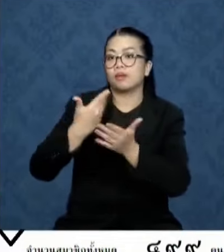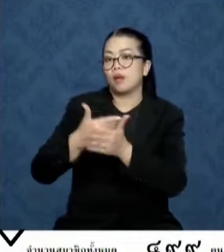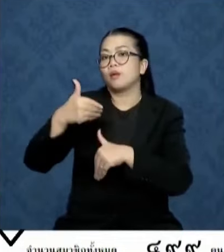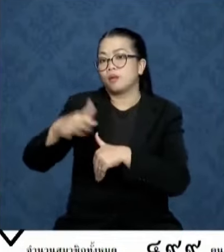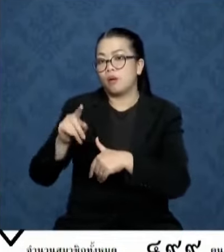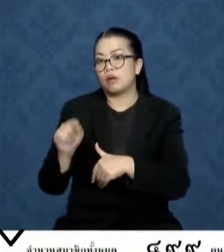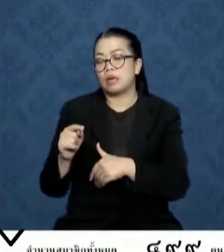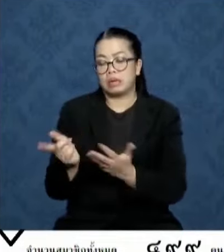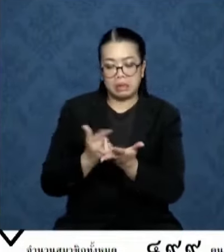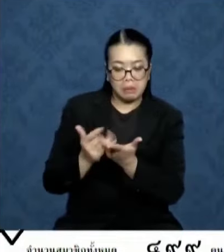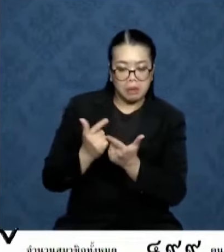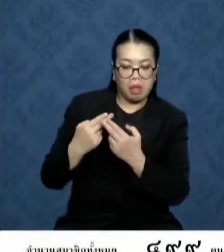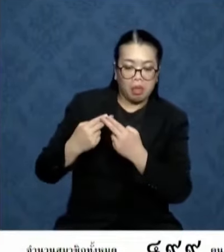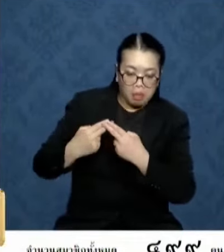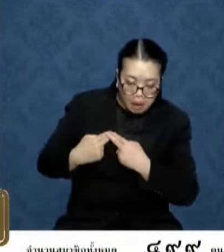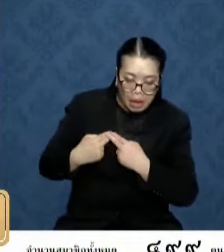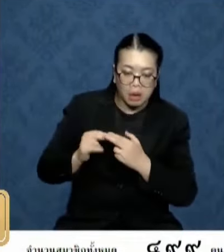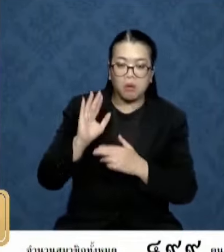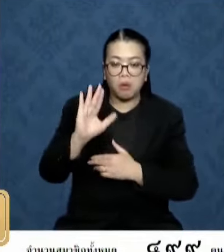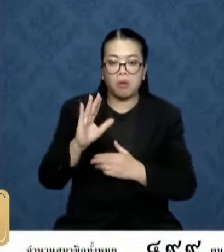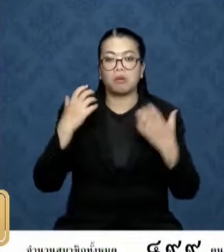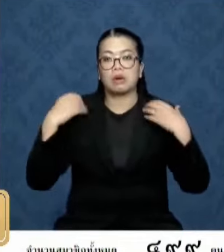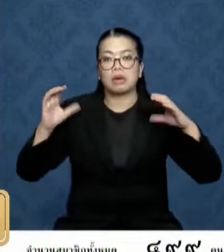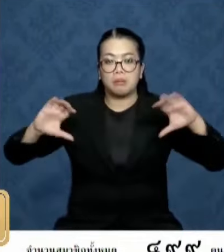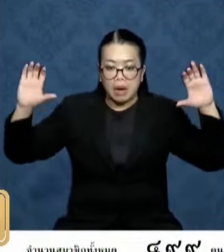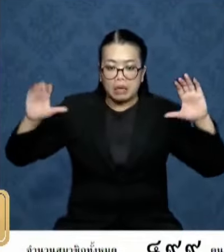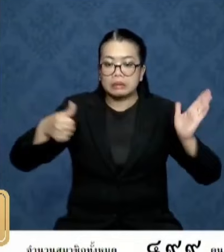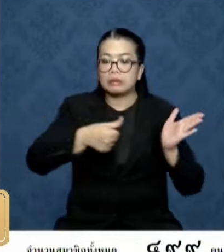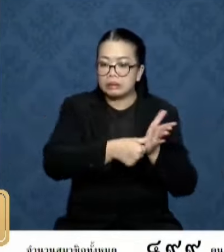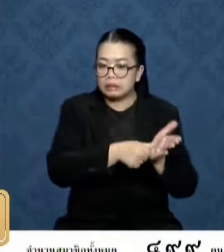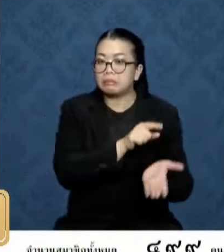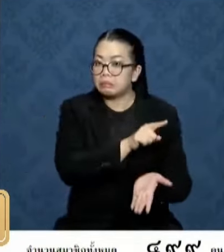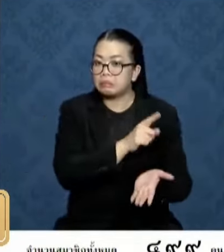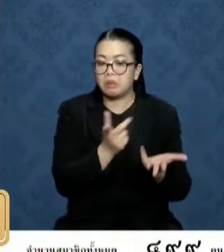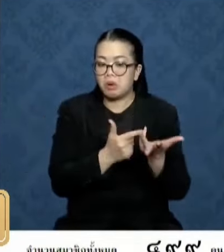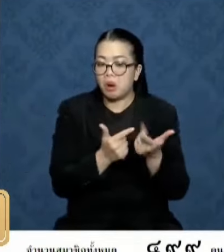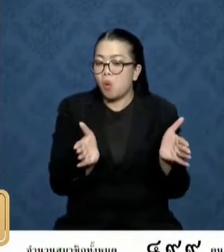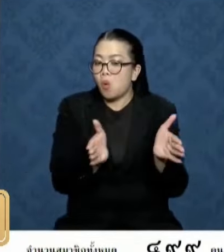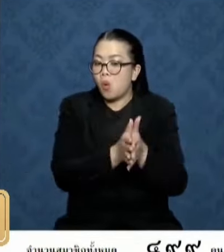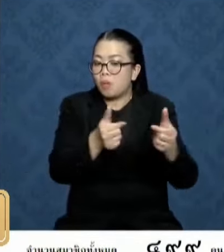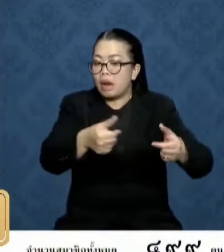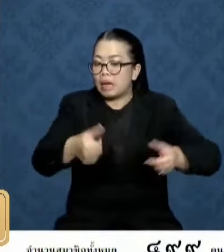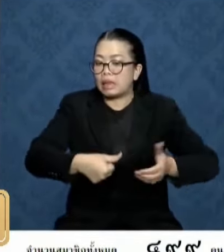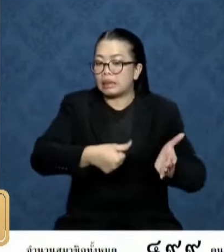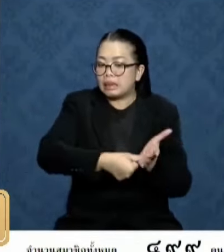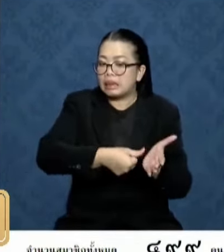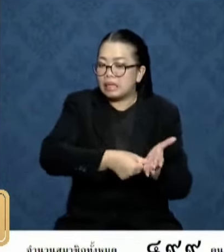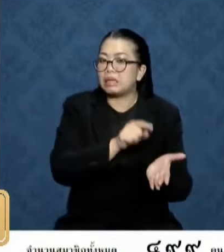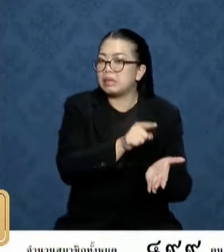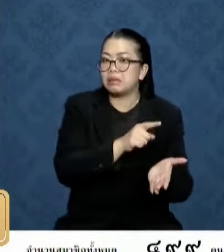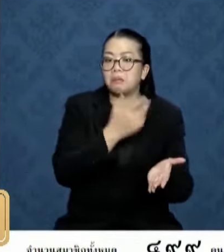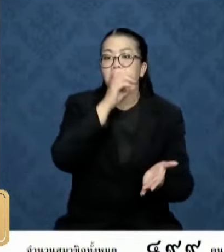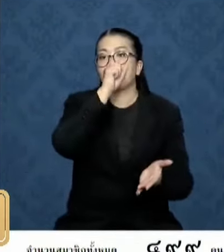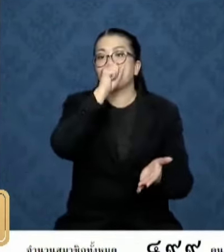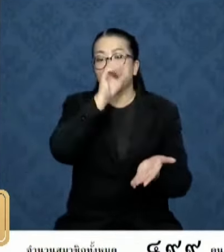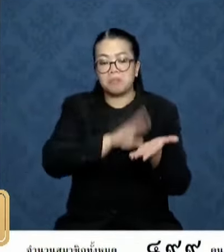เงินเห่านี้กจะไม่นับเป็ภาละผุกพันดที่รฐบานก่อไ้ectครับไม่นบมารวมอยใรายงานนสาธานะไม่ตองเป